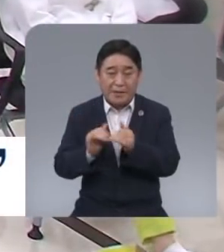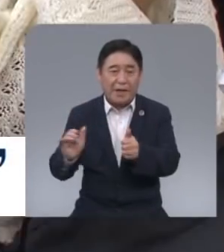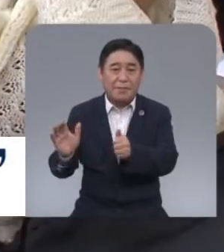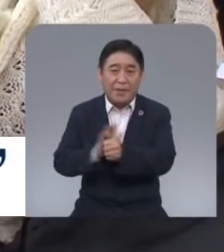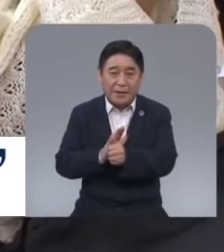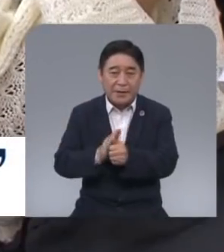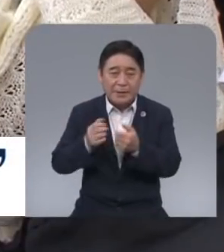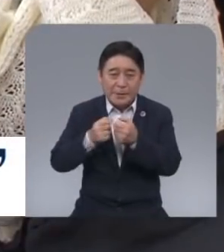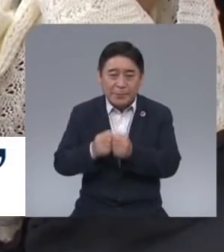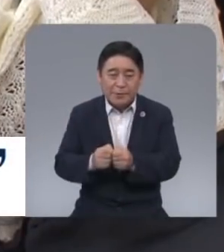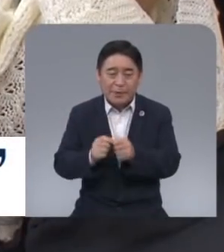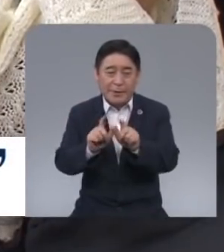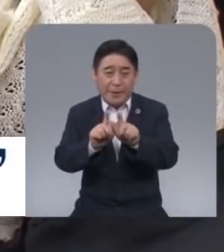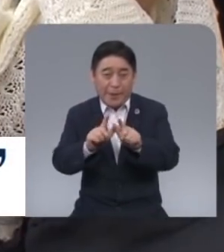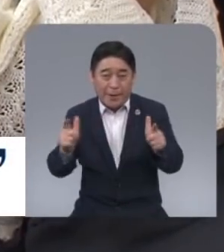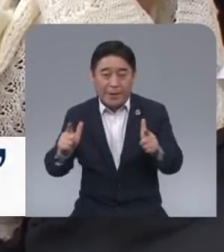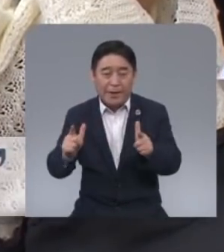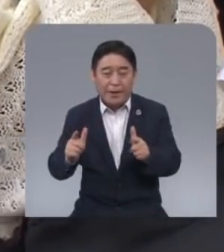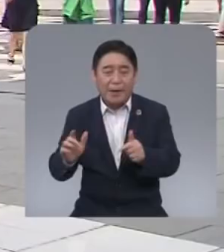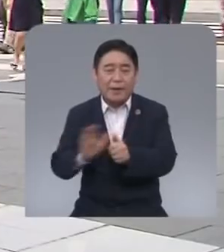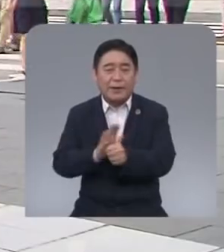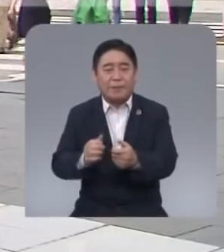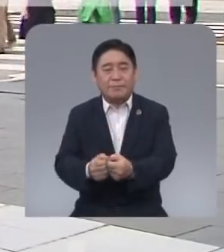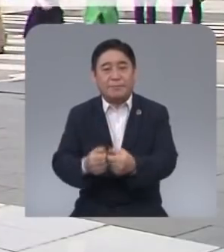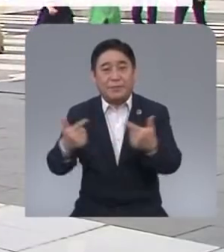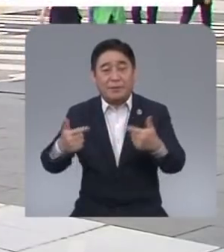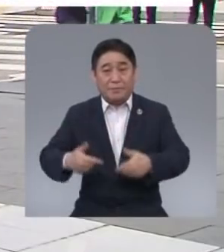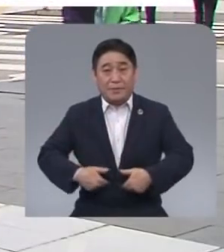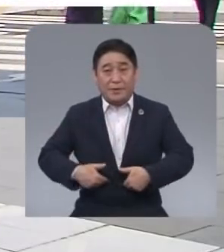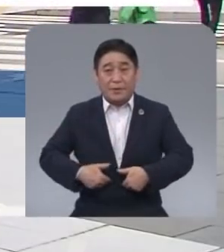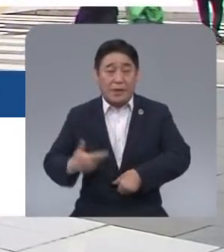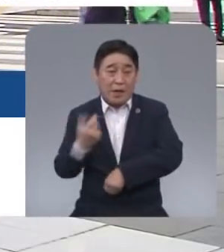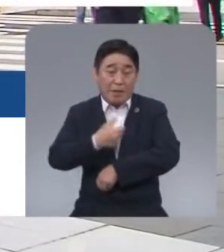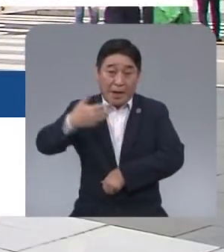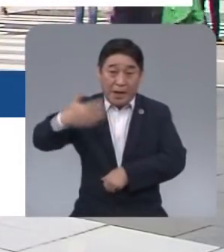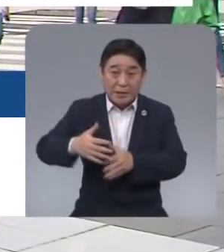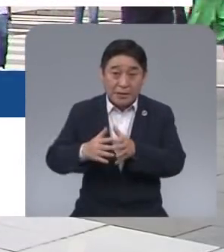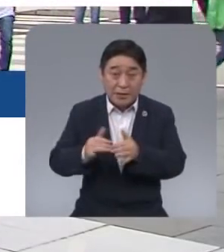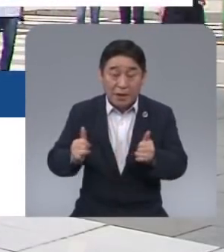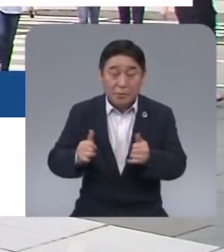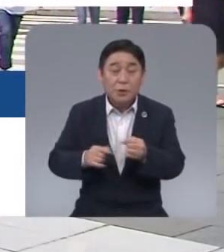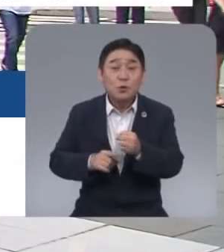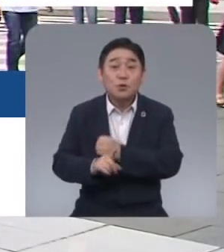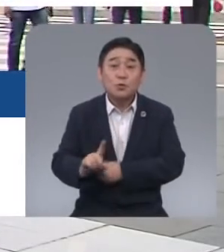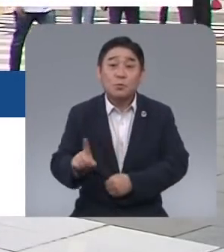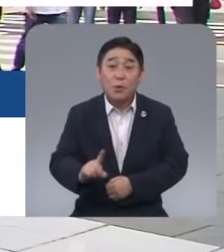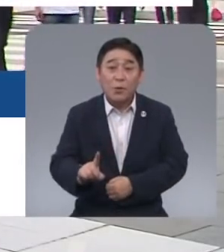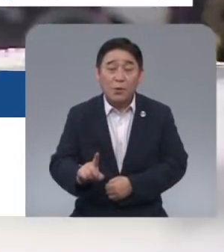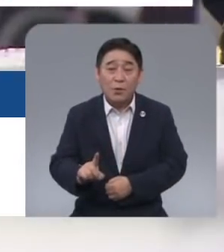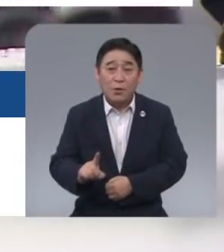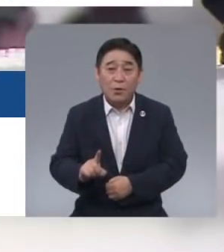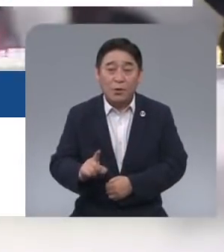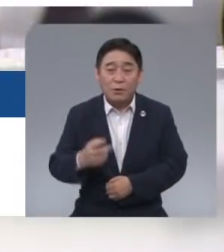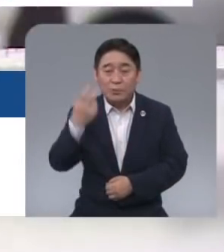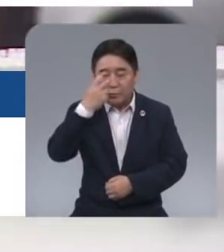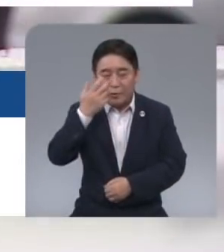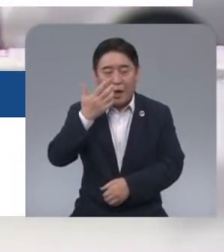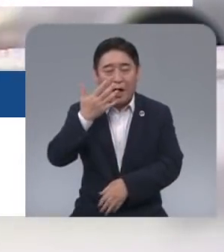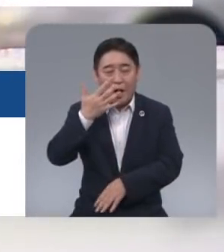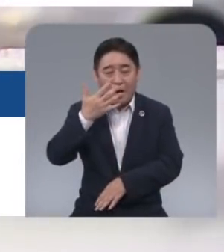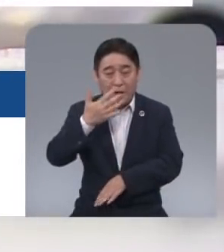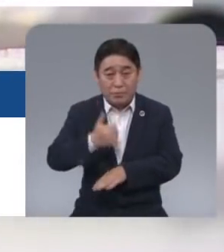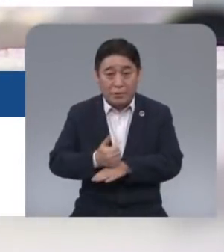다양하게 확대할 필요가 있다는 지적입니다. 접종 안 받는 분들이 왜 안 받는지 이유를